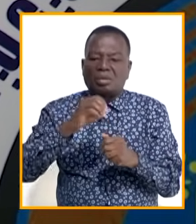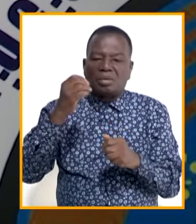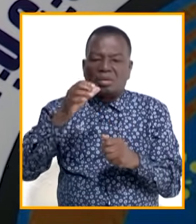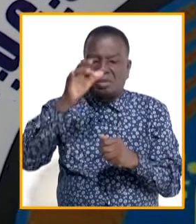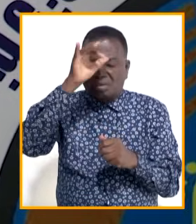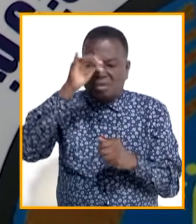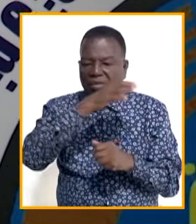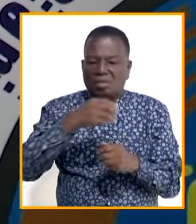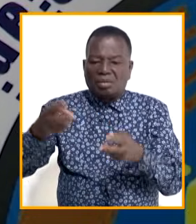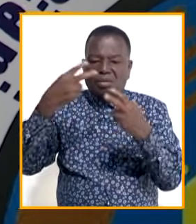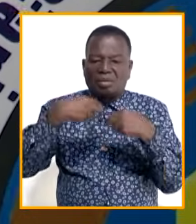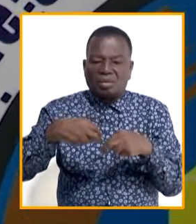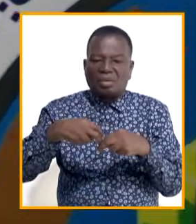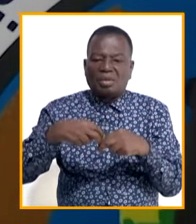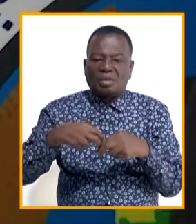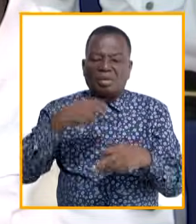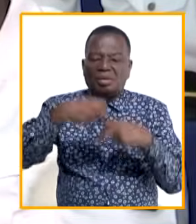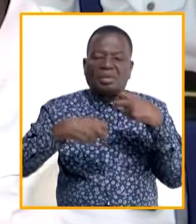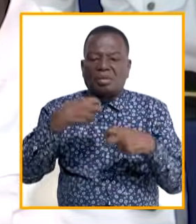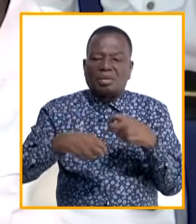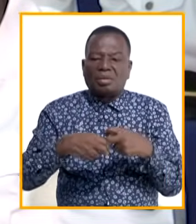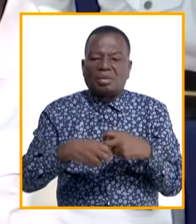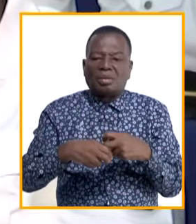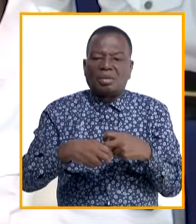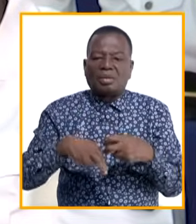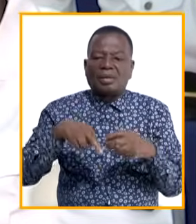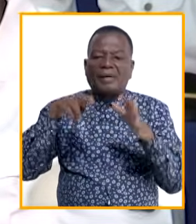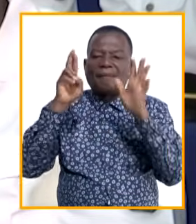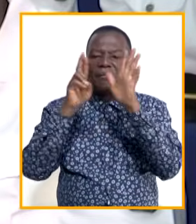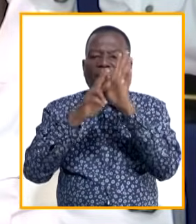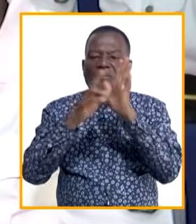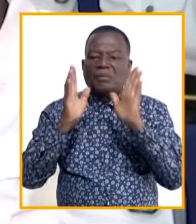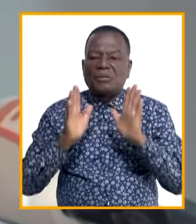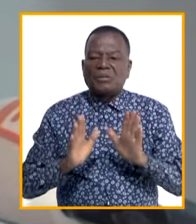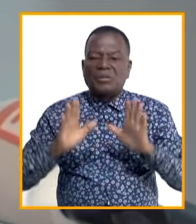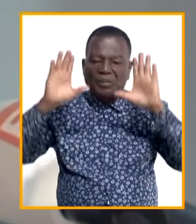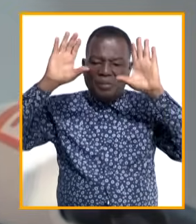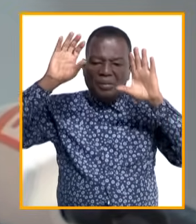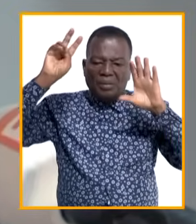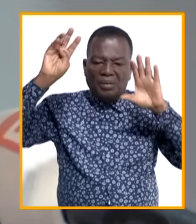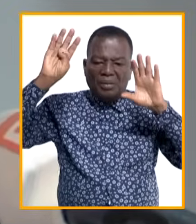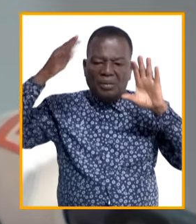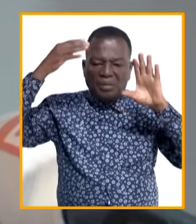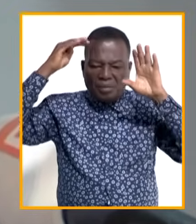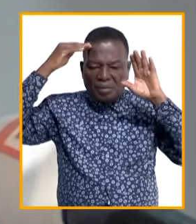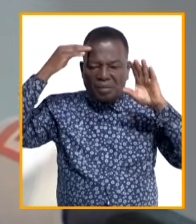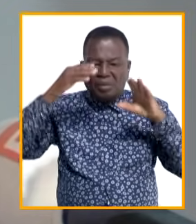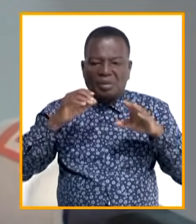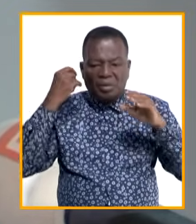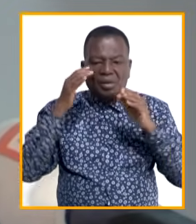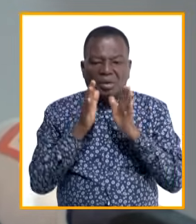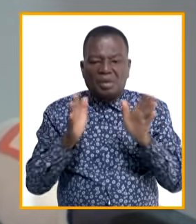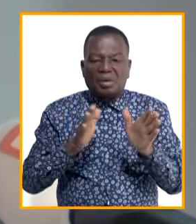pour venir à bout de ces problèmes-là. Représentant le Premier ministre à cette cérémonie, le secrétaire permanent du